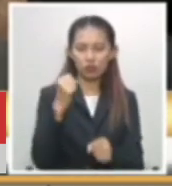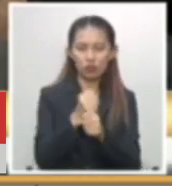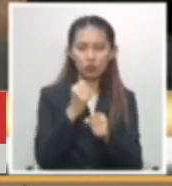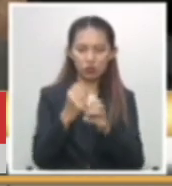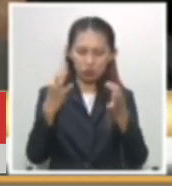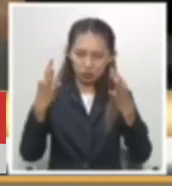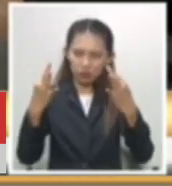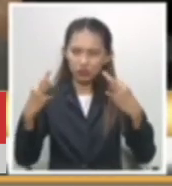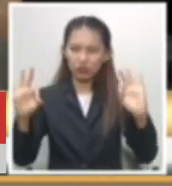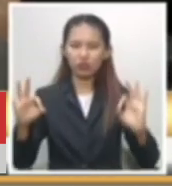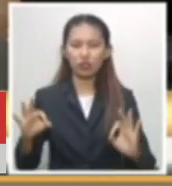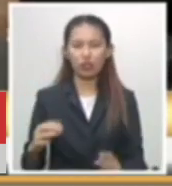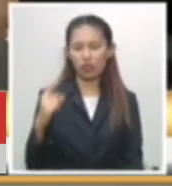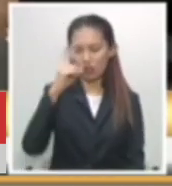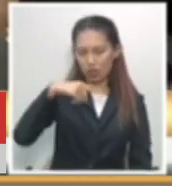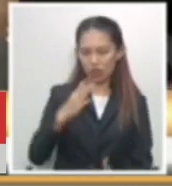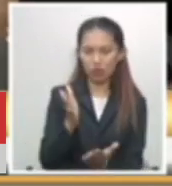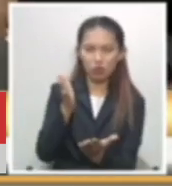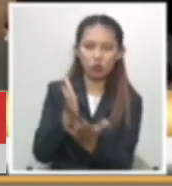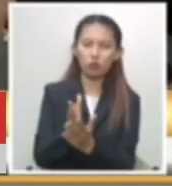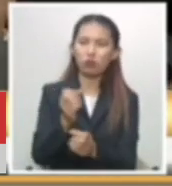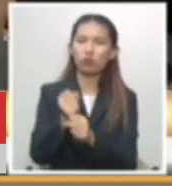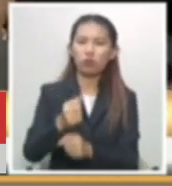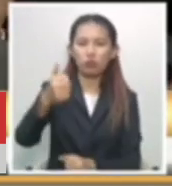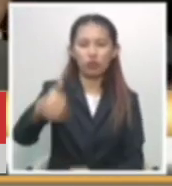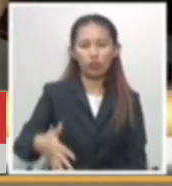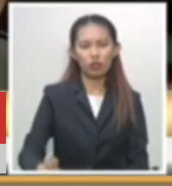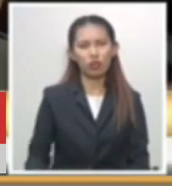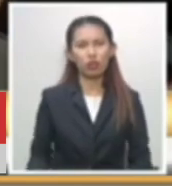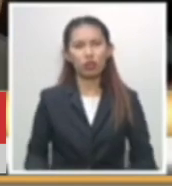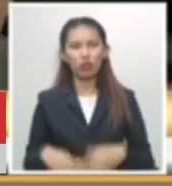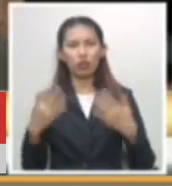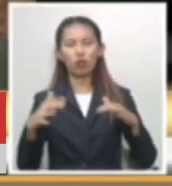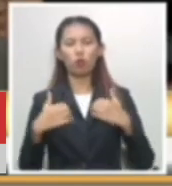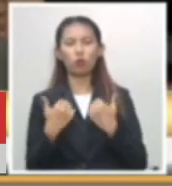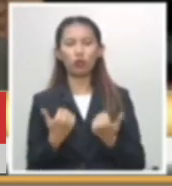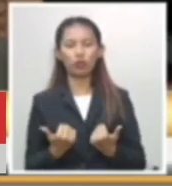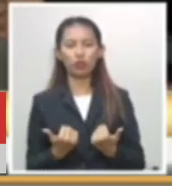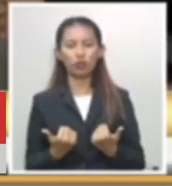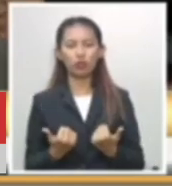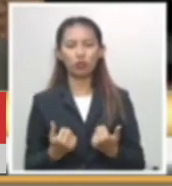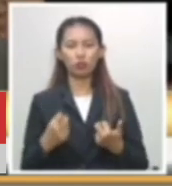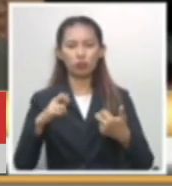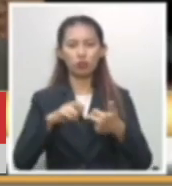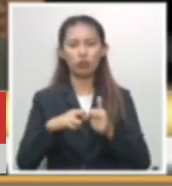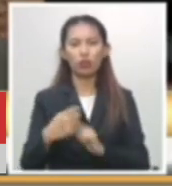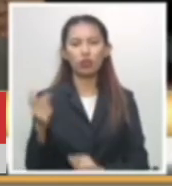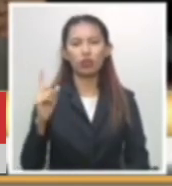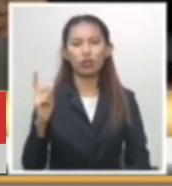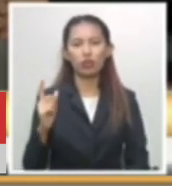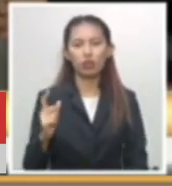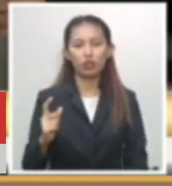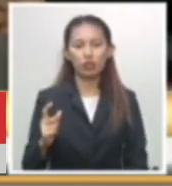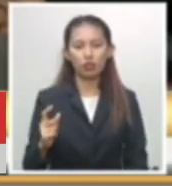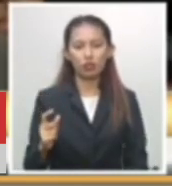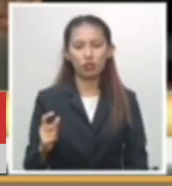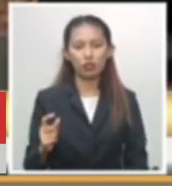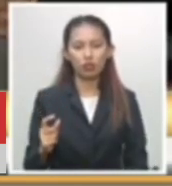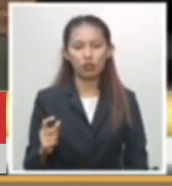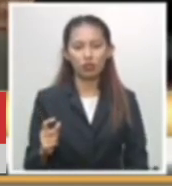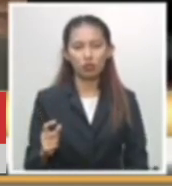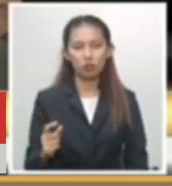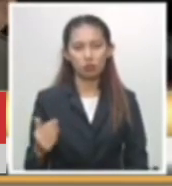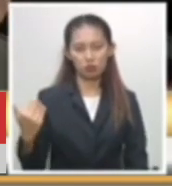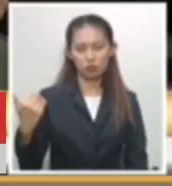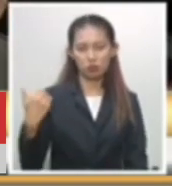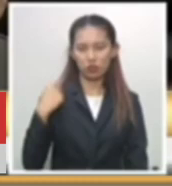ได้วันนี้เกิดอะไรขึ้นครับวันนี้เกิดมีอำนาจเหนือกว่าอำนาจนิติบัญญัติเข้ามา